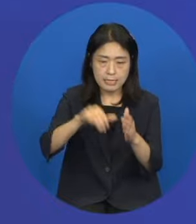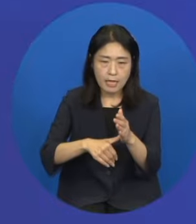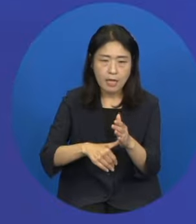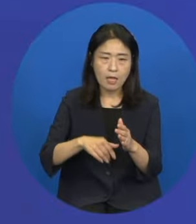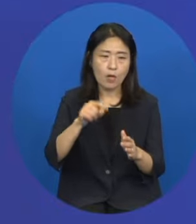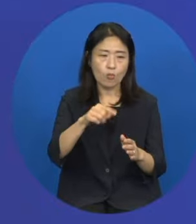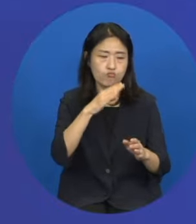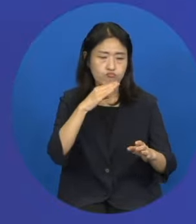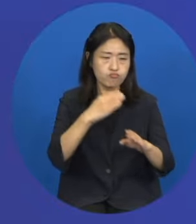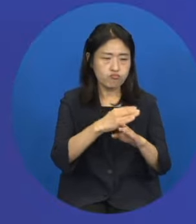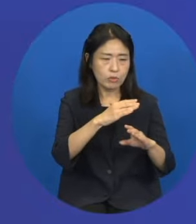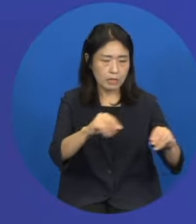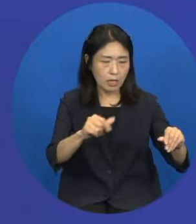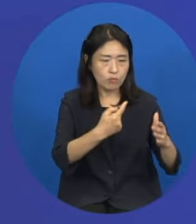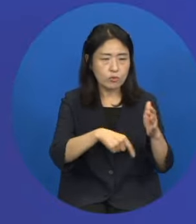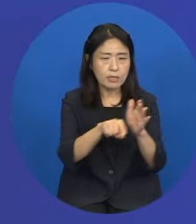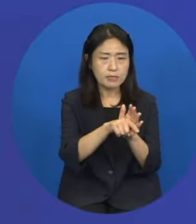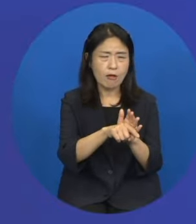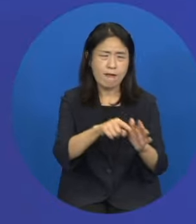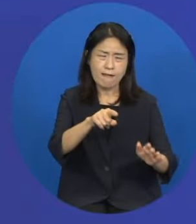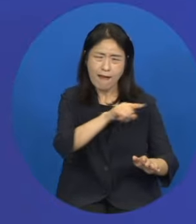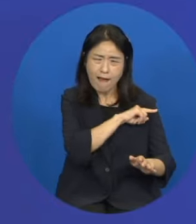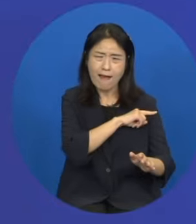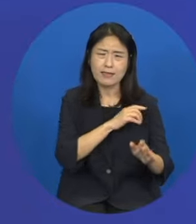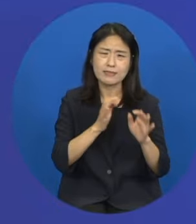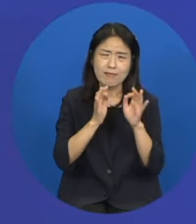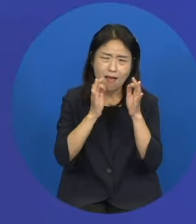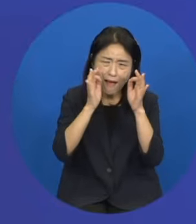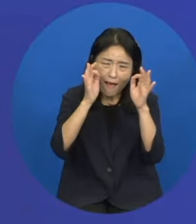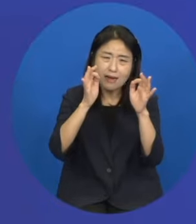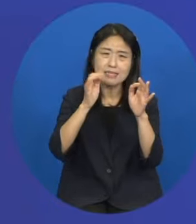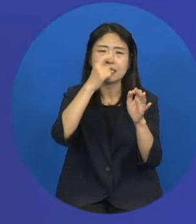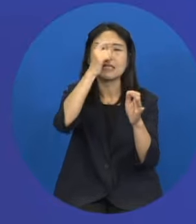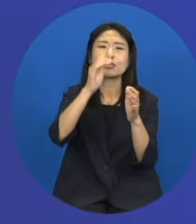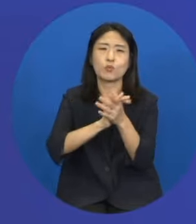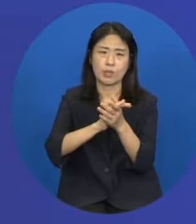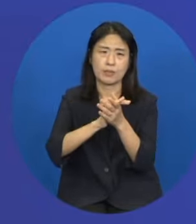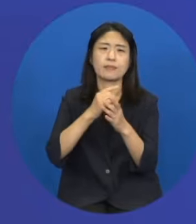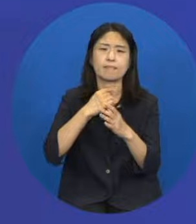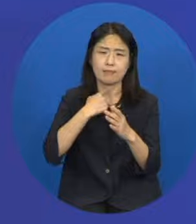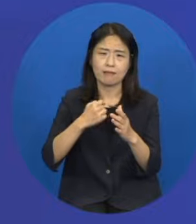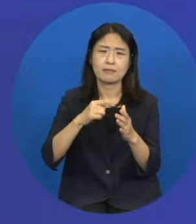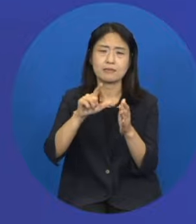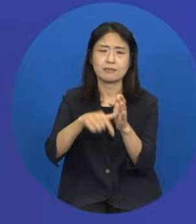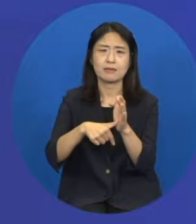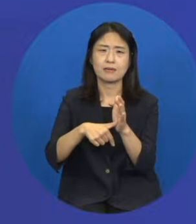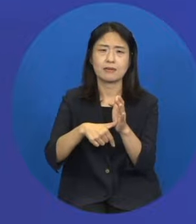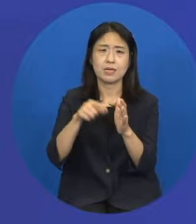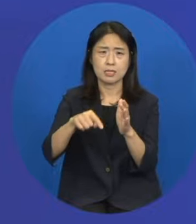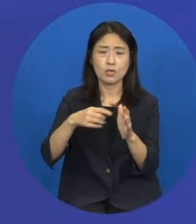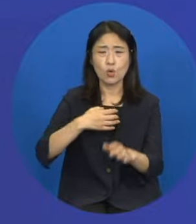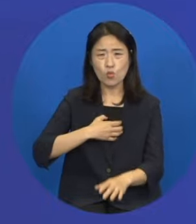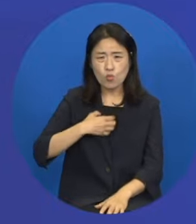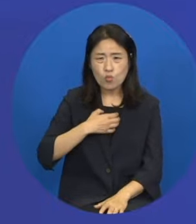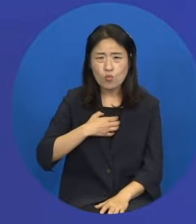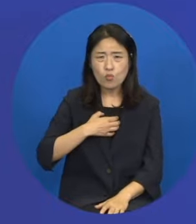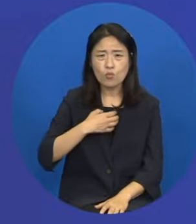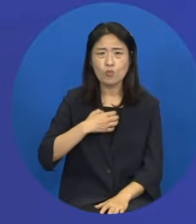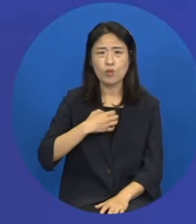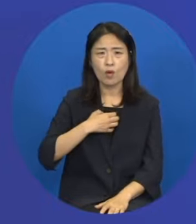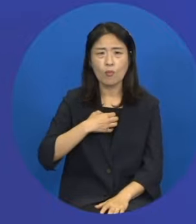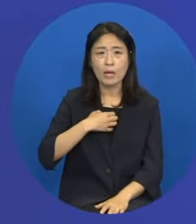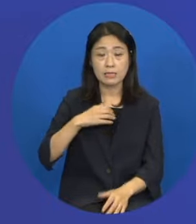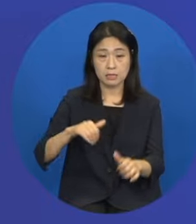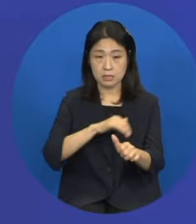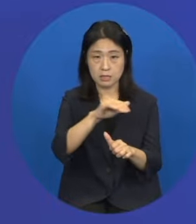가장 많은 시간과 가장 열렬히 기도했던 기간이었다라고 말씀을 합니다. 그 위기의 기회를 통해서 오히려